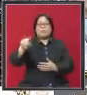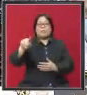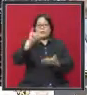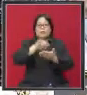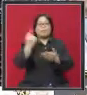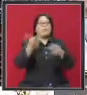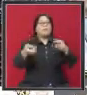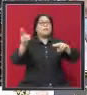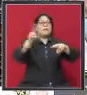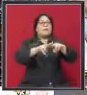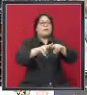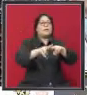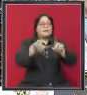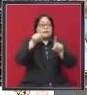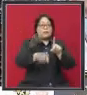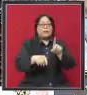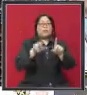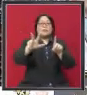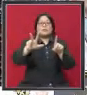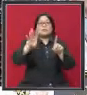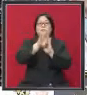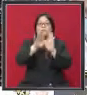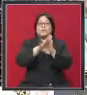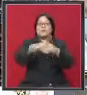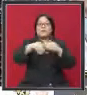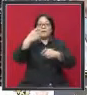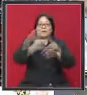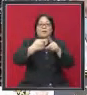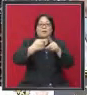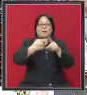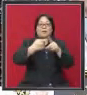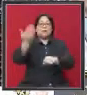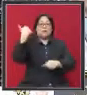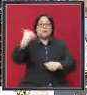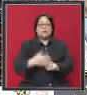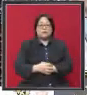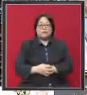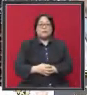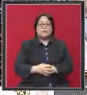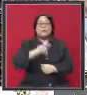adalah peningkatan 1.3 bilion ringgit daripada tahun lalu.